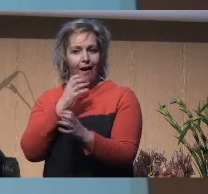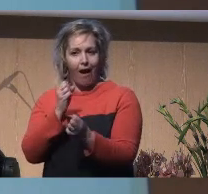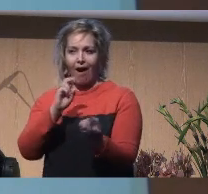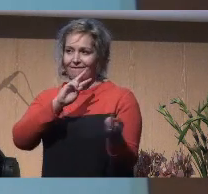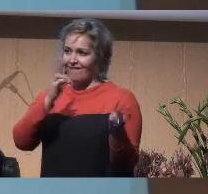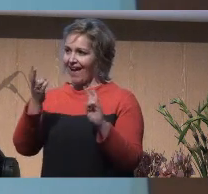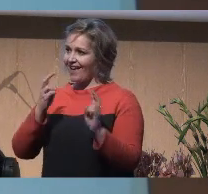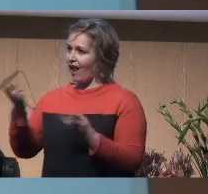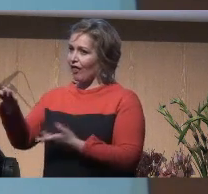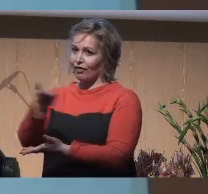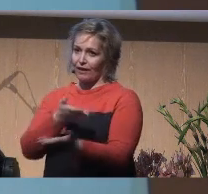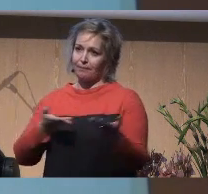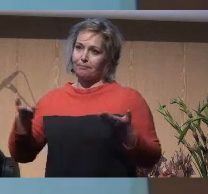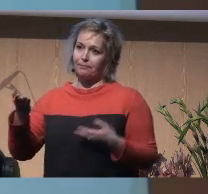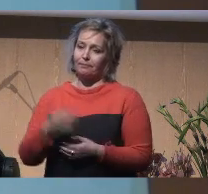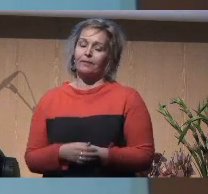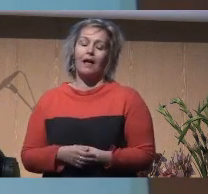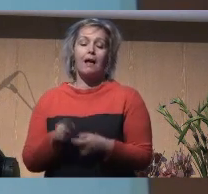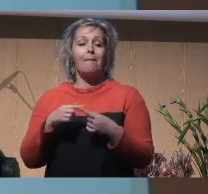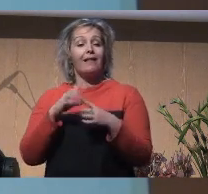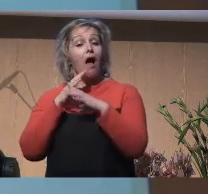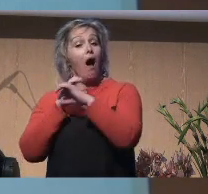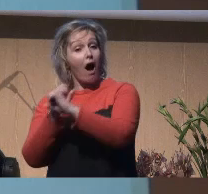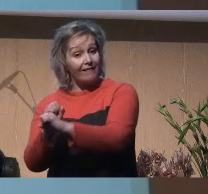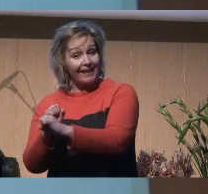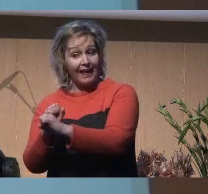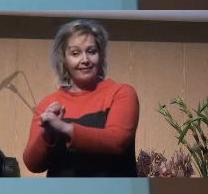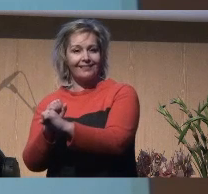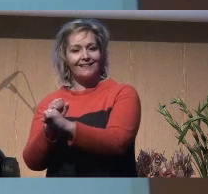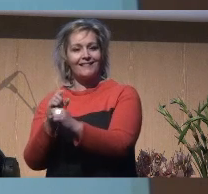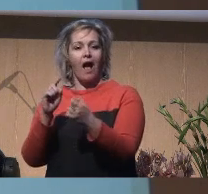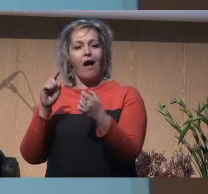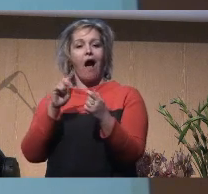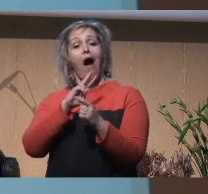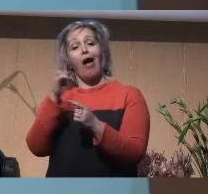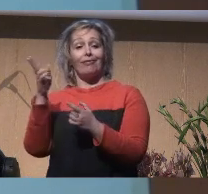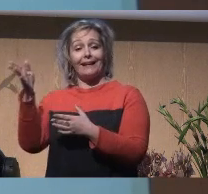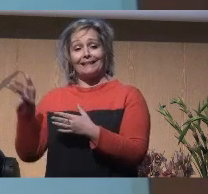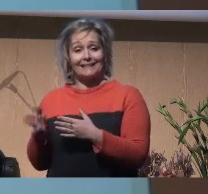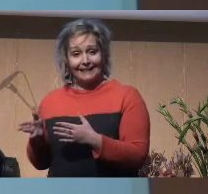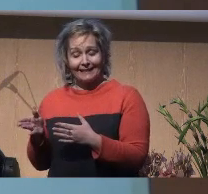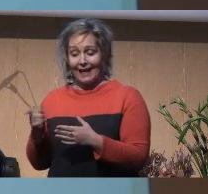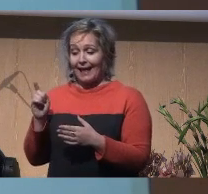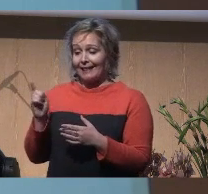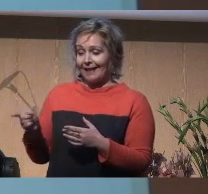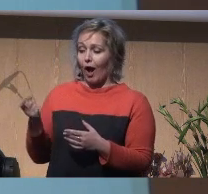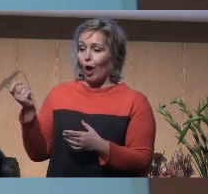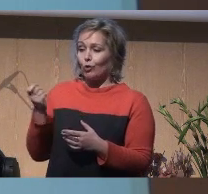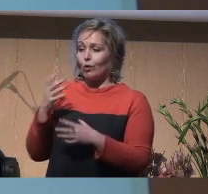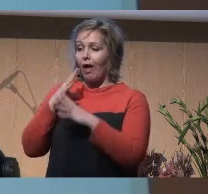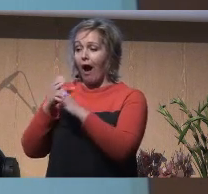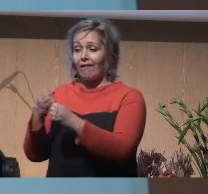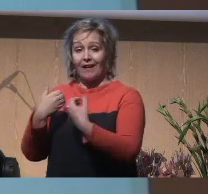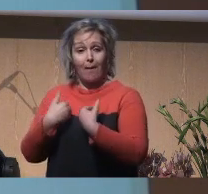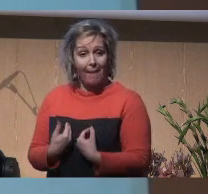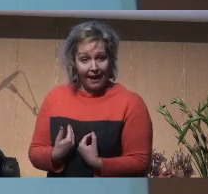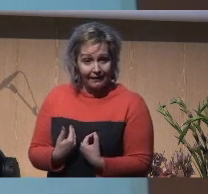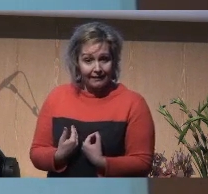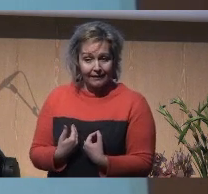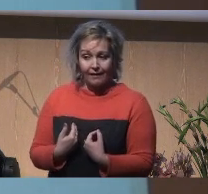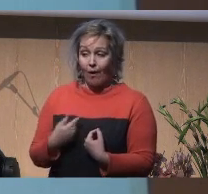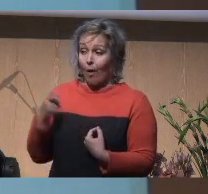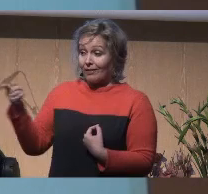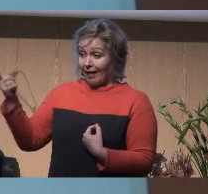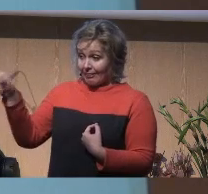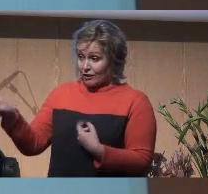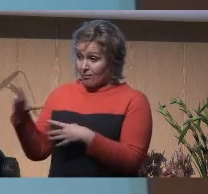hverandre. Men avhengighetens andre side er at noen er avhengig av meg, og den